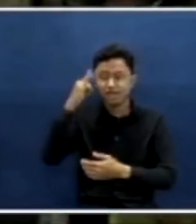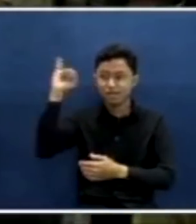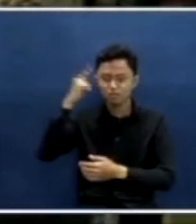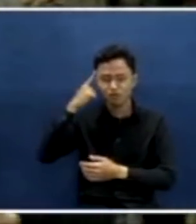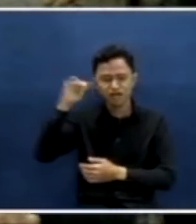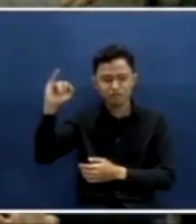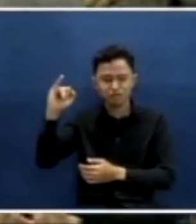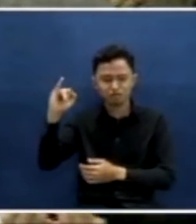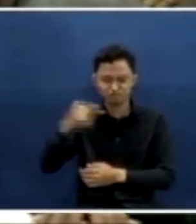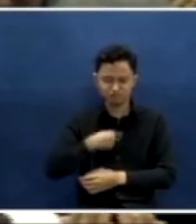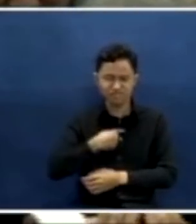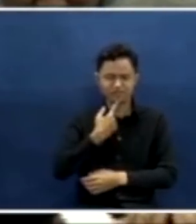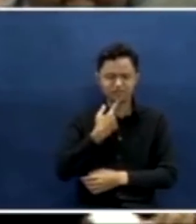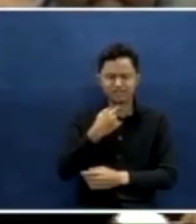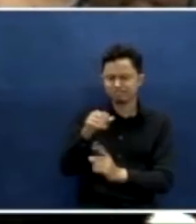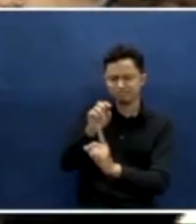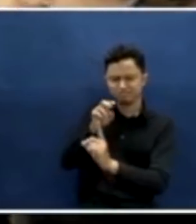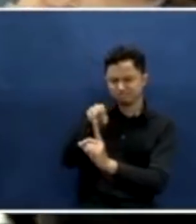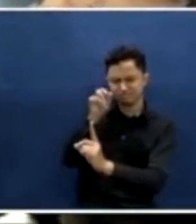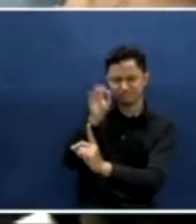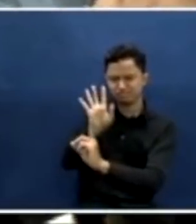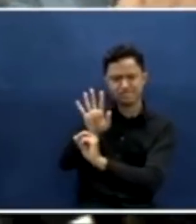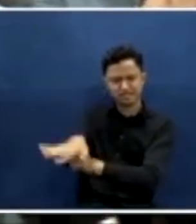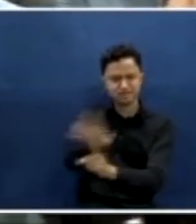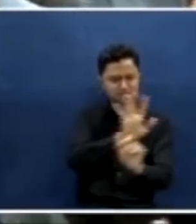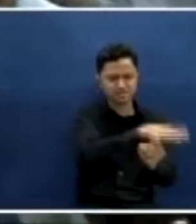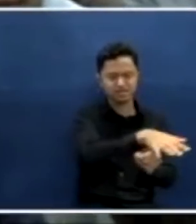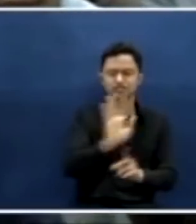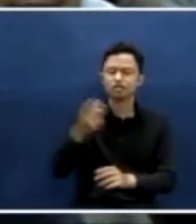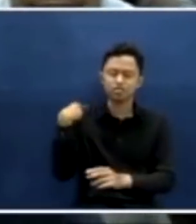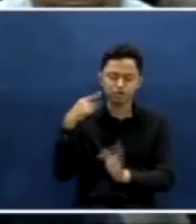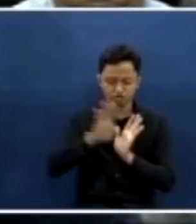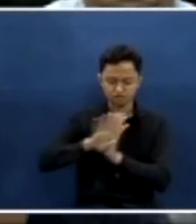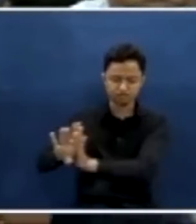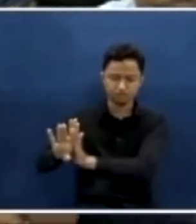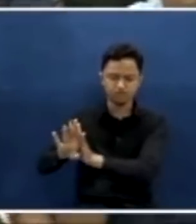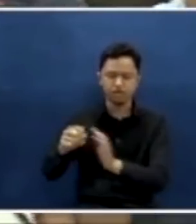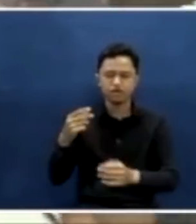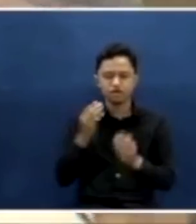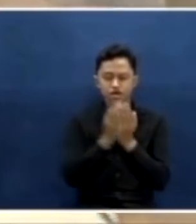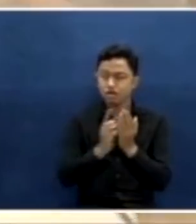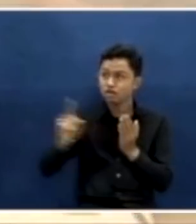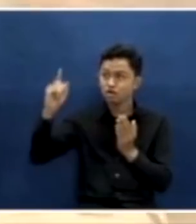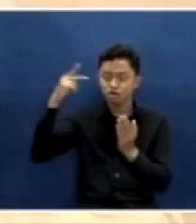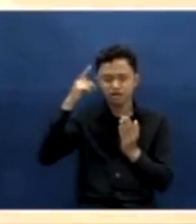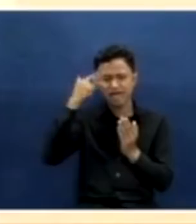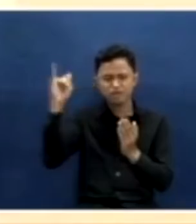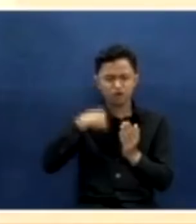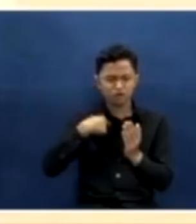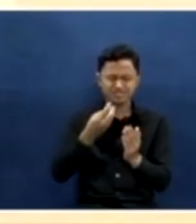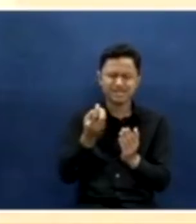menjadikan kami suka merendahkan saudara-saudara kami jadikanlah ilmu yang kami peroleh walaupun itu tidak berlimpah